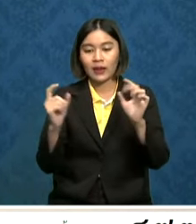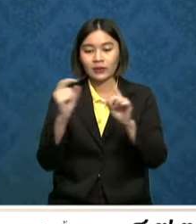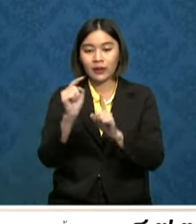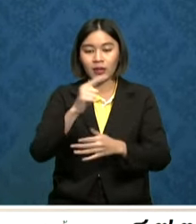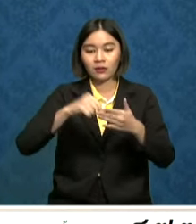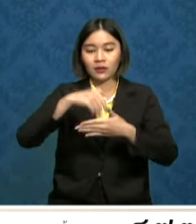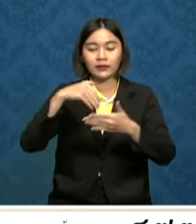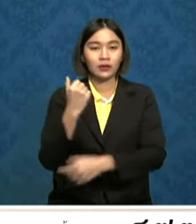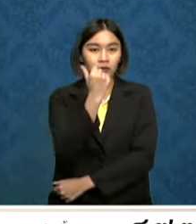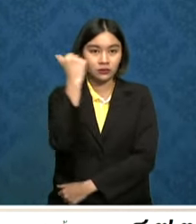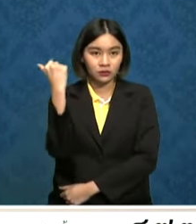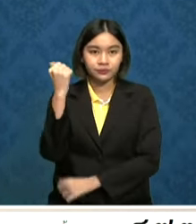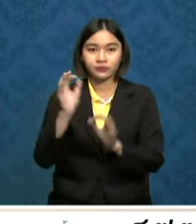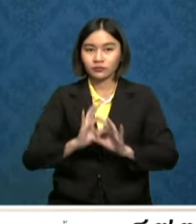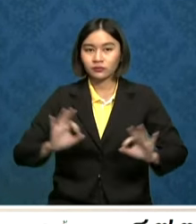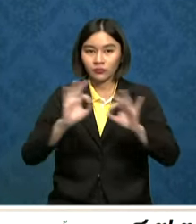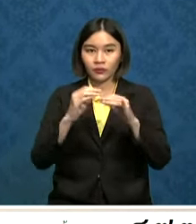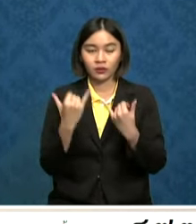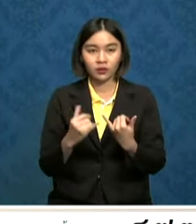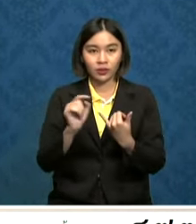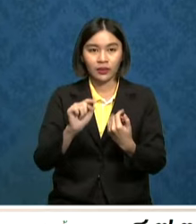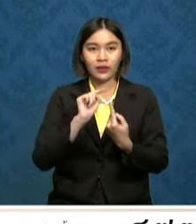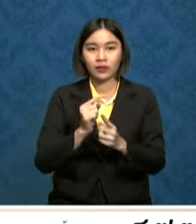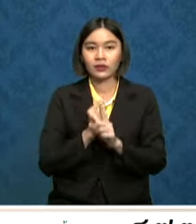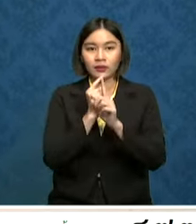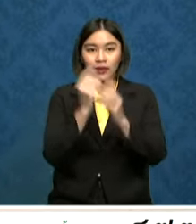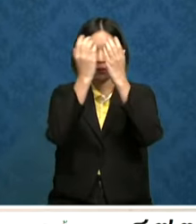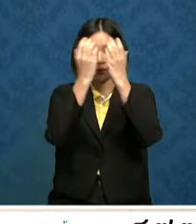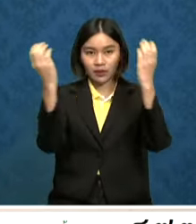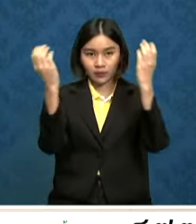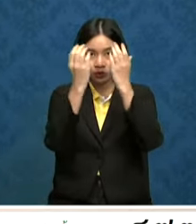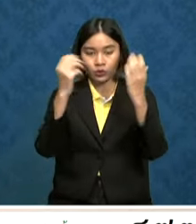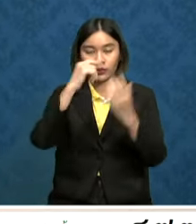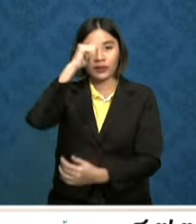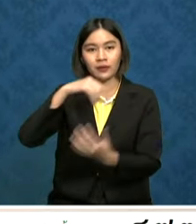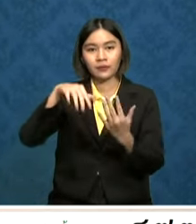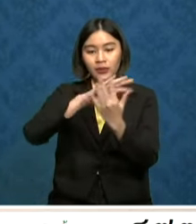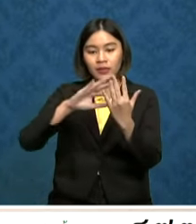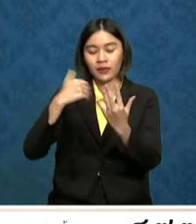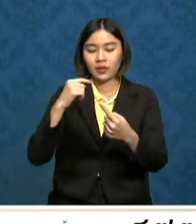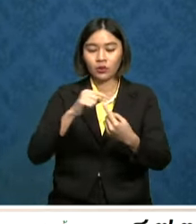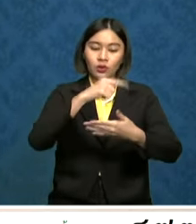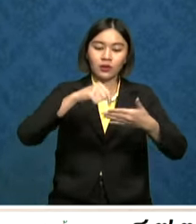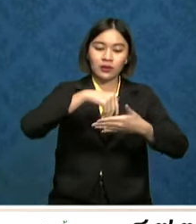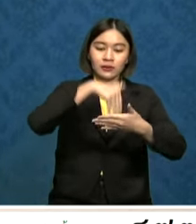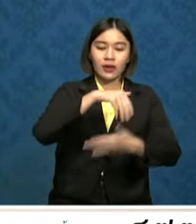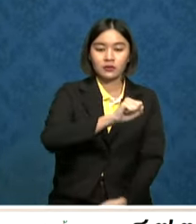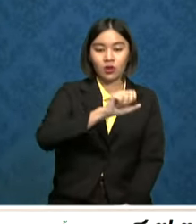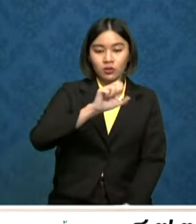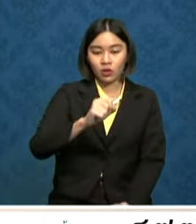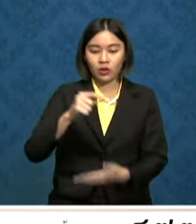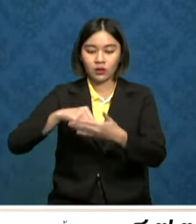ตั้งอื่นแน่นอนครับว่าณเวลานี้ตามรัฐธรรมนูญของเรานะครับประเทศเราก็มีแค่การเลือกตั้งส.ส.และก็